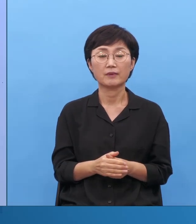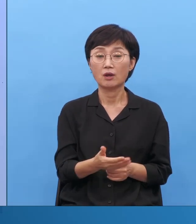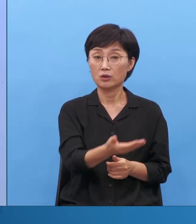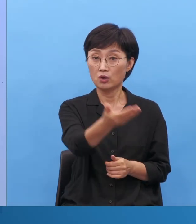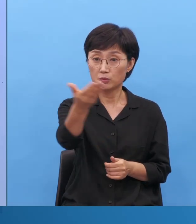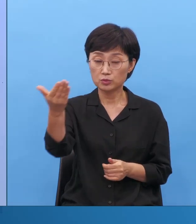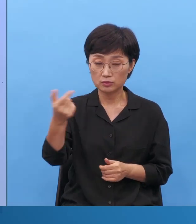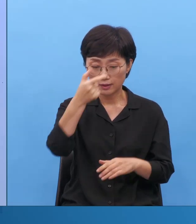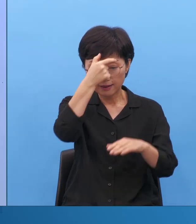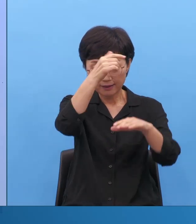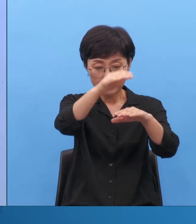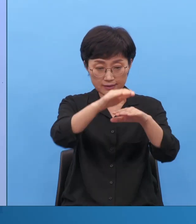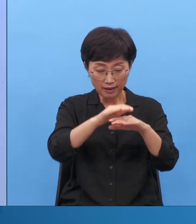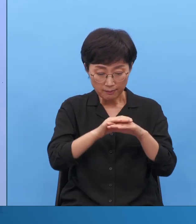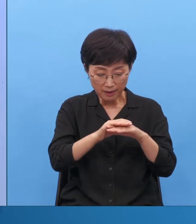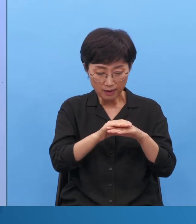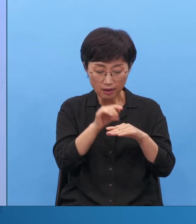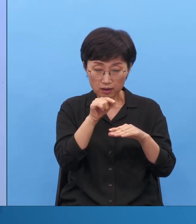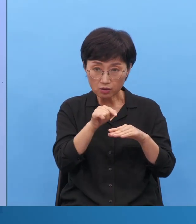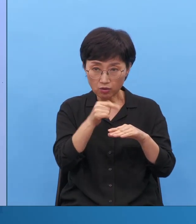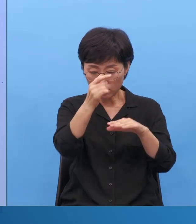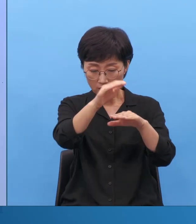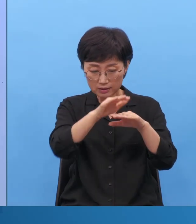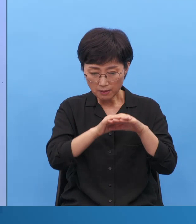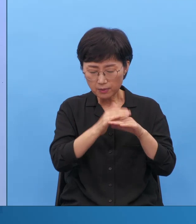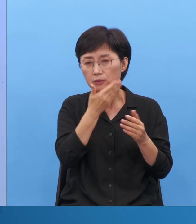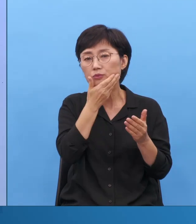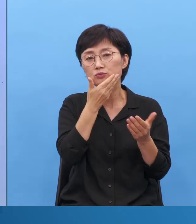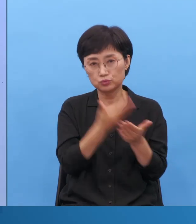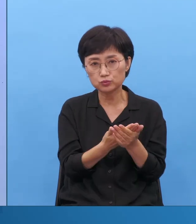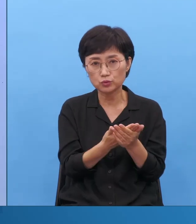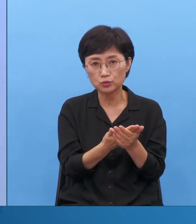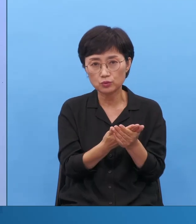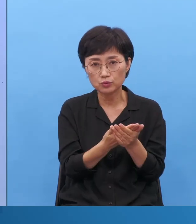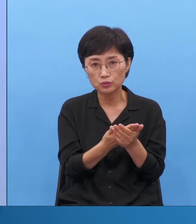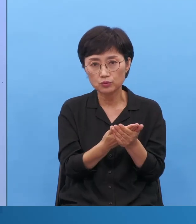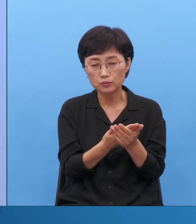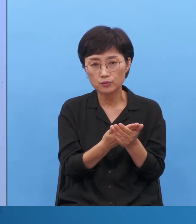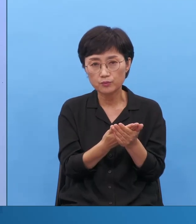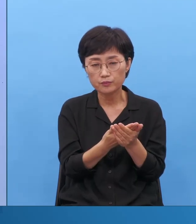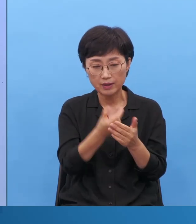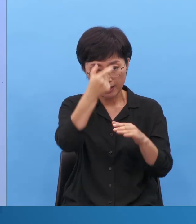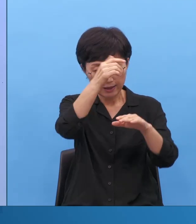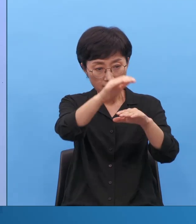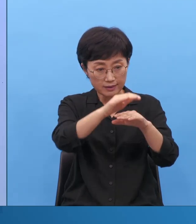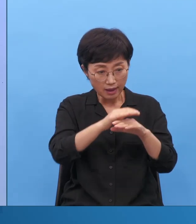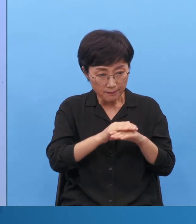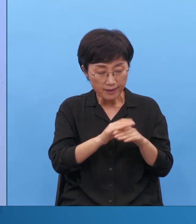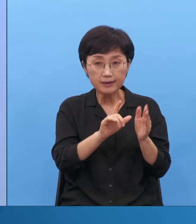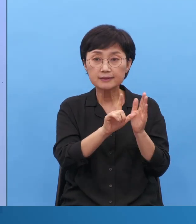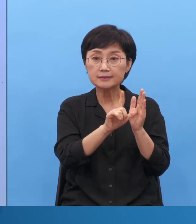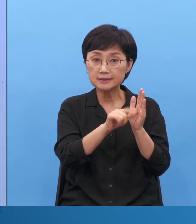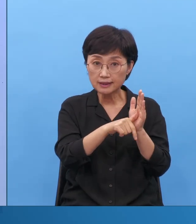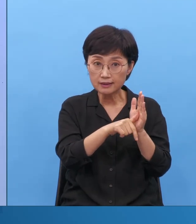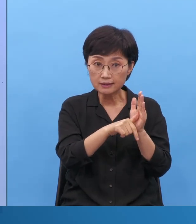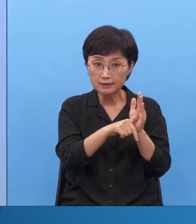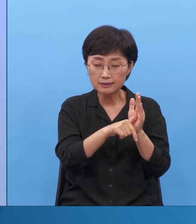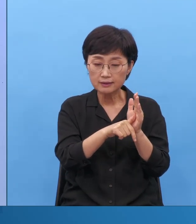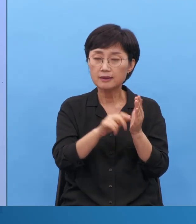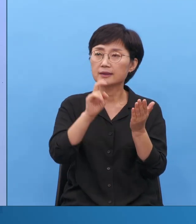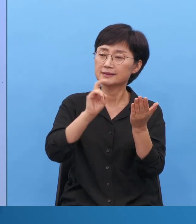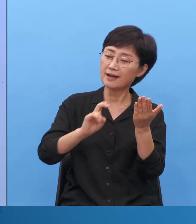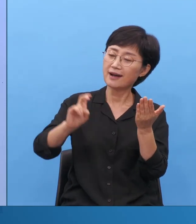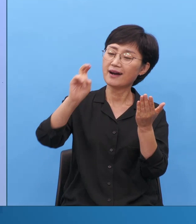때 굉장히 중요합니다. And so when you give worship, it's such an important time. 예배하는 시간에 저는요. 여러분 찬양 안 합니까?